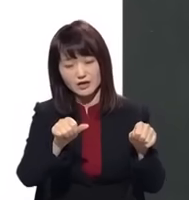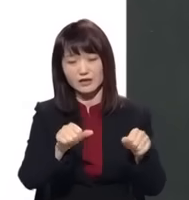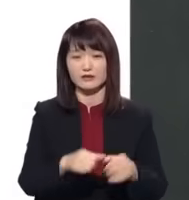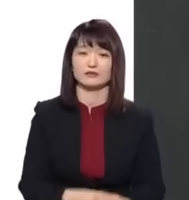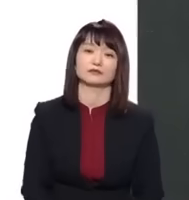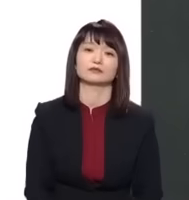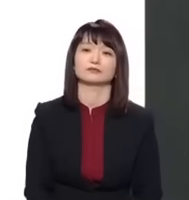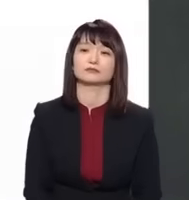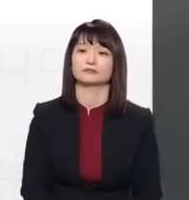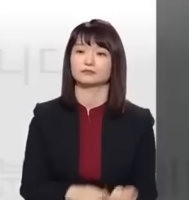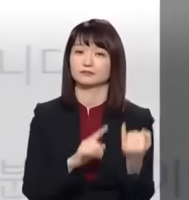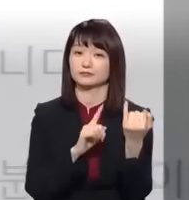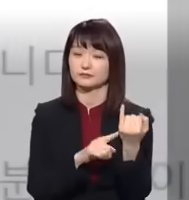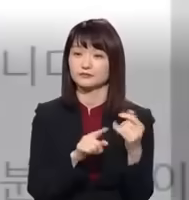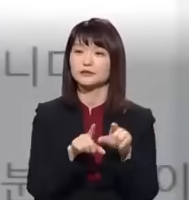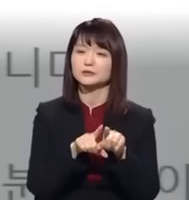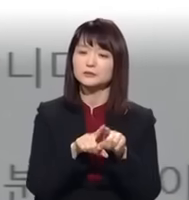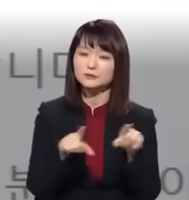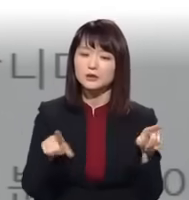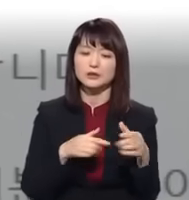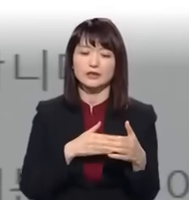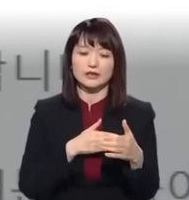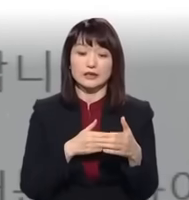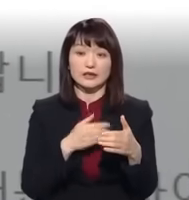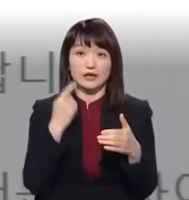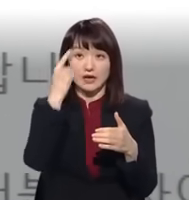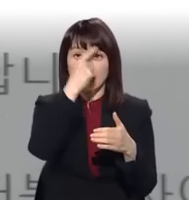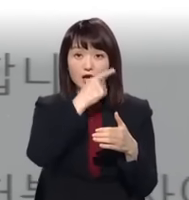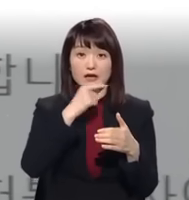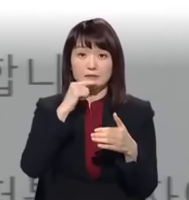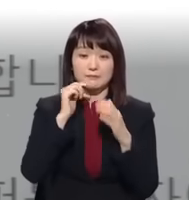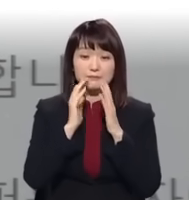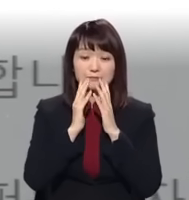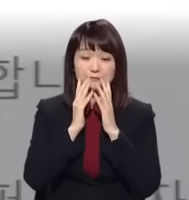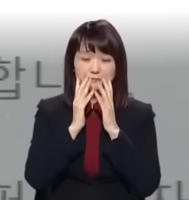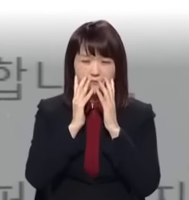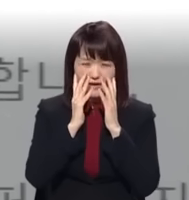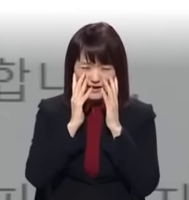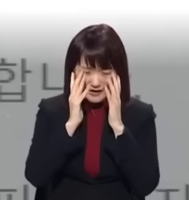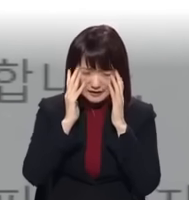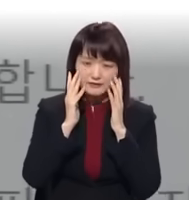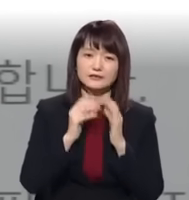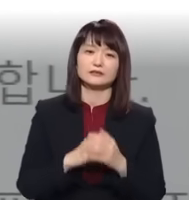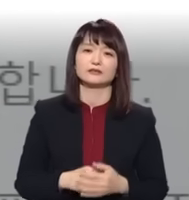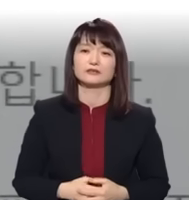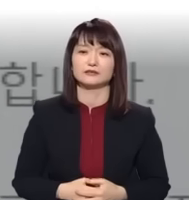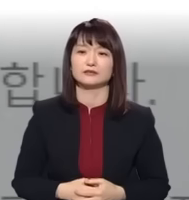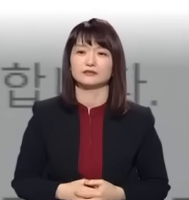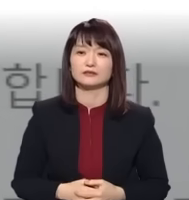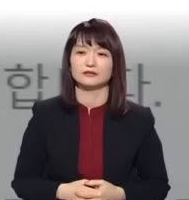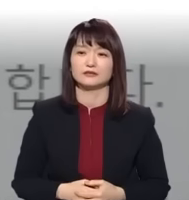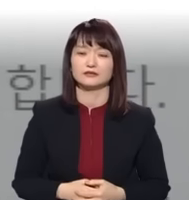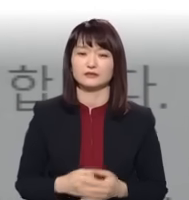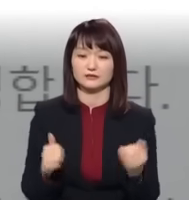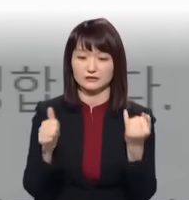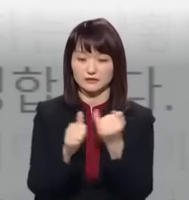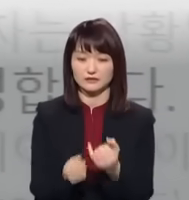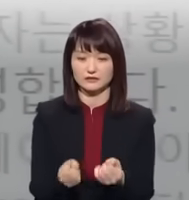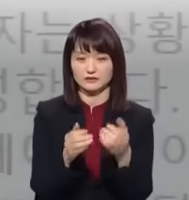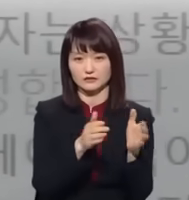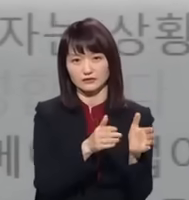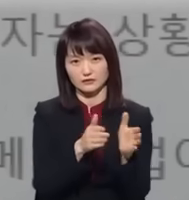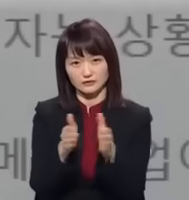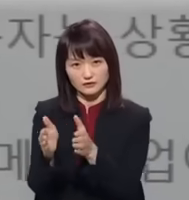있습니다. 이 여성은 평소에 조금만 긴장해도 얼굴이 심하게 빨개지는 피부 타입을 가지고 있다고 하는데요. 이 때문에 결혼식을 준비할